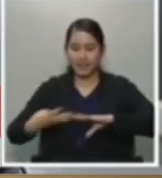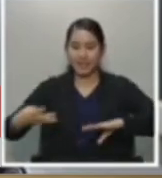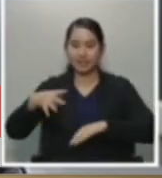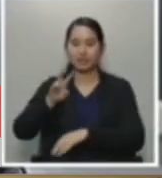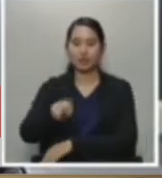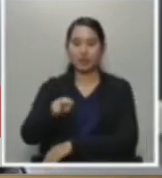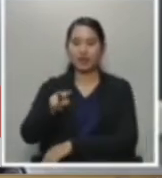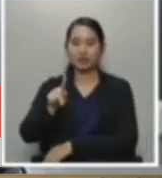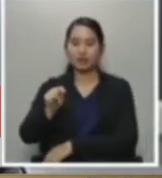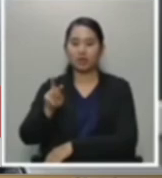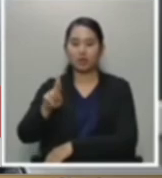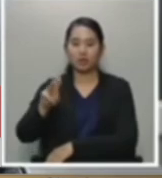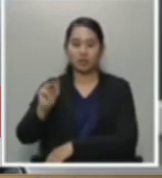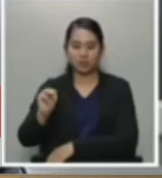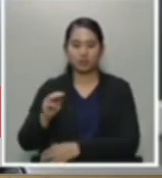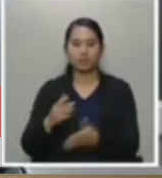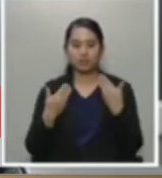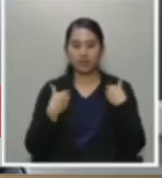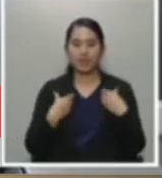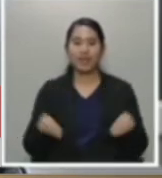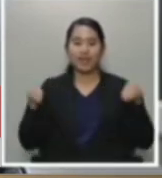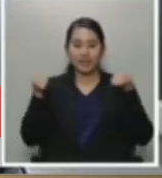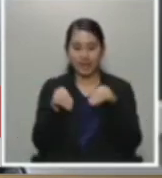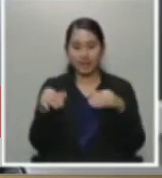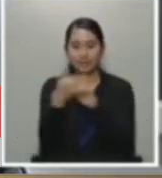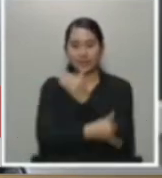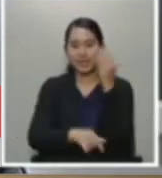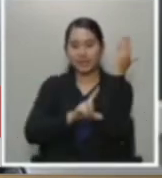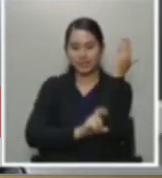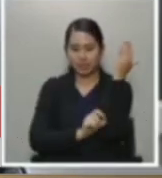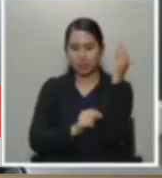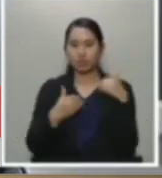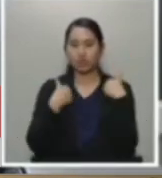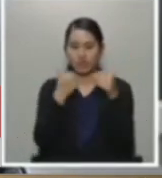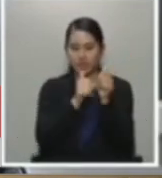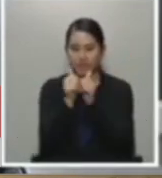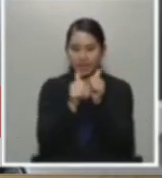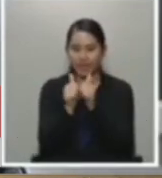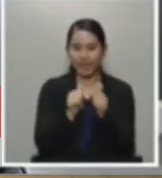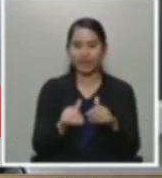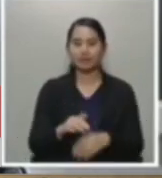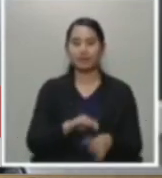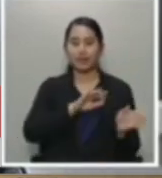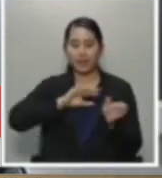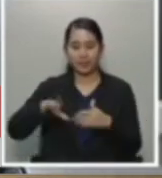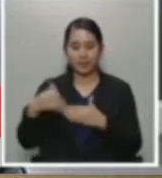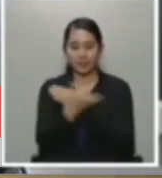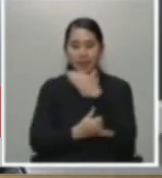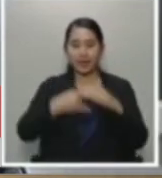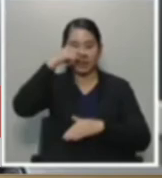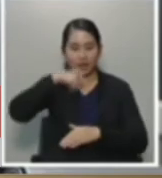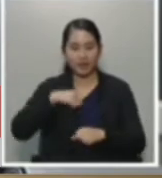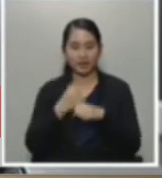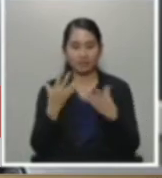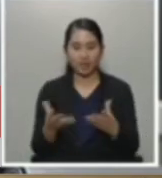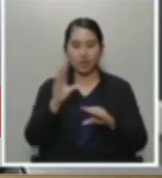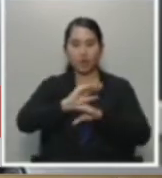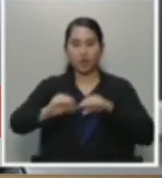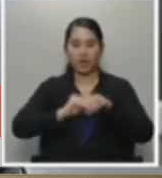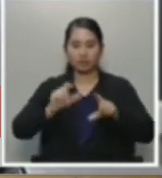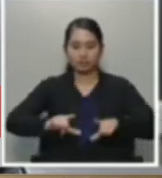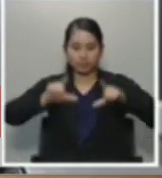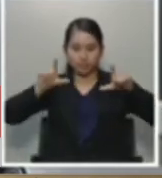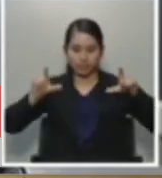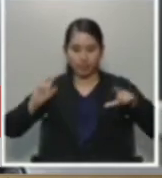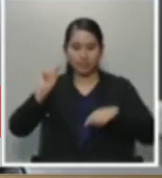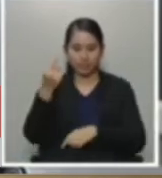ลุมติดชายแดนสิงคโปร์เขาต่อสู้กันแบบนี้ครับวันนี้ประเทศไทยจำเป็นจะต้องสร้างเมกะโปรเจกต์ใหม่ขึ้นมาน